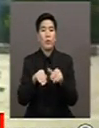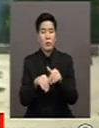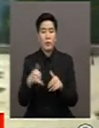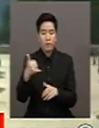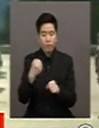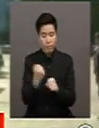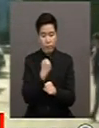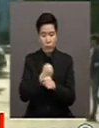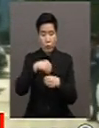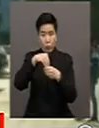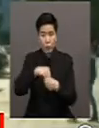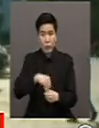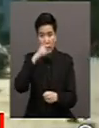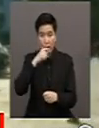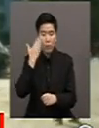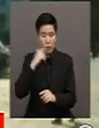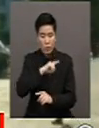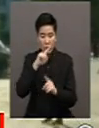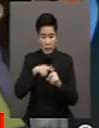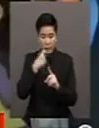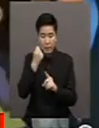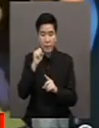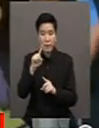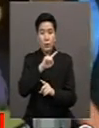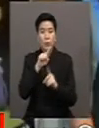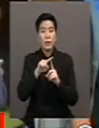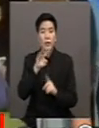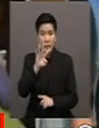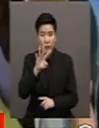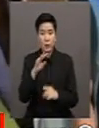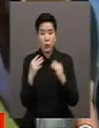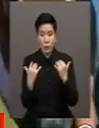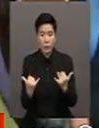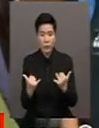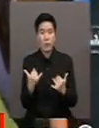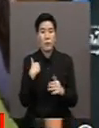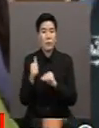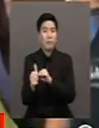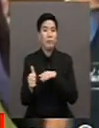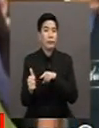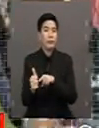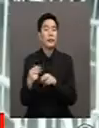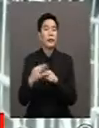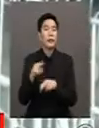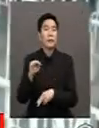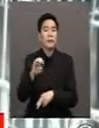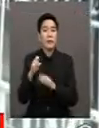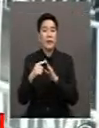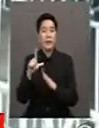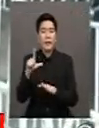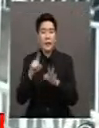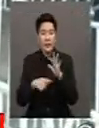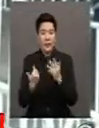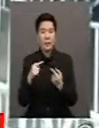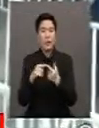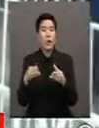มาเก็บตัวฝึกซ้อมที่ประเทศไทยตั้งแต่วันที่4พฤศจิกายนที่ผ่านมาวันนี้ก็ยังคงนำโดยแกนหลักอย่างมิเล่ยาดีนักนะครับมิดฟิลด์กัปตันทีม